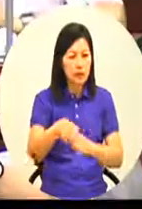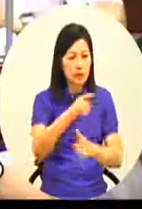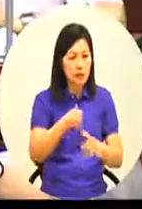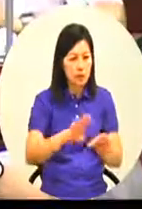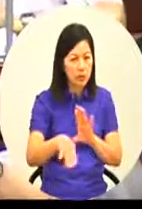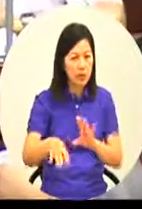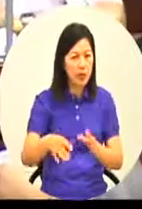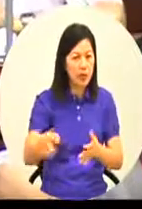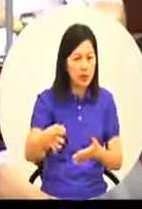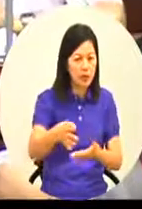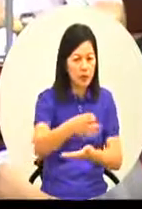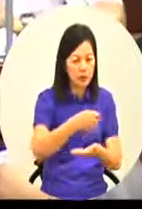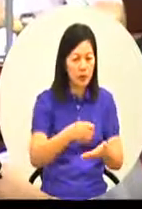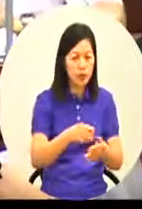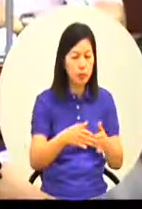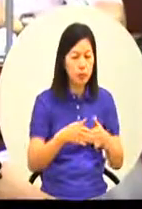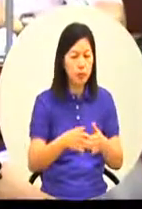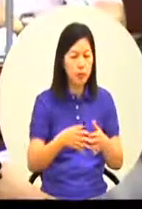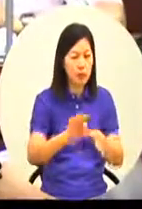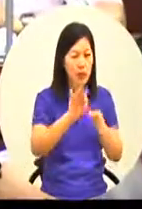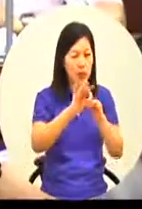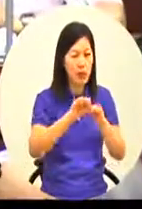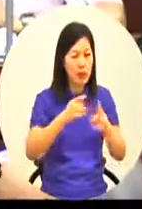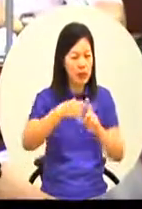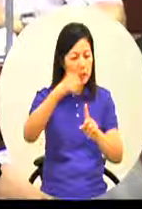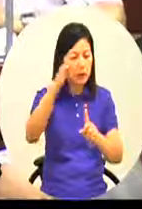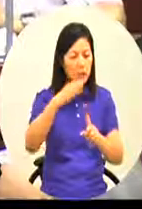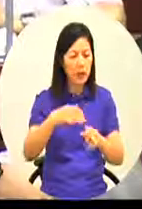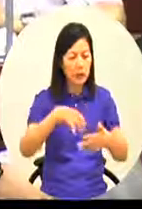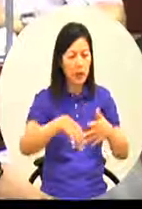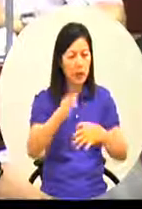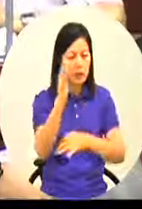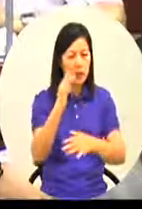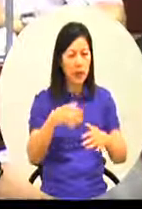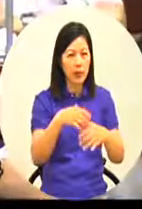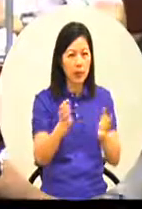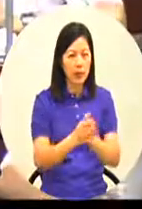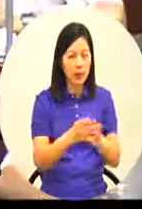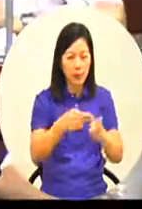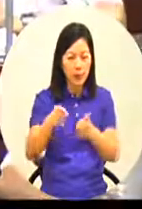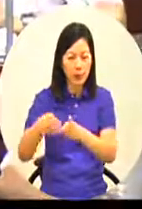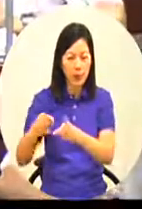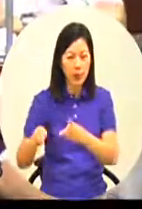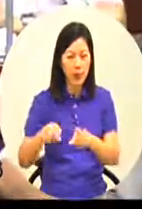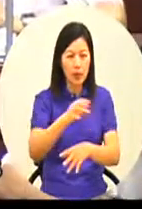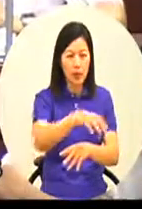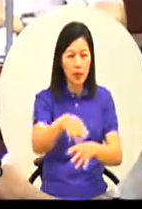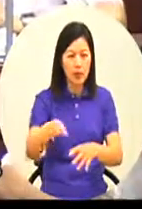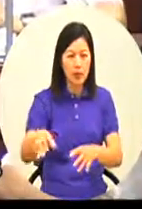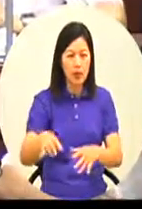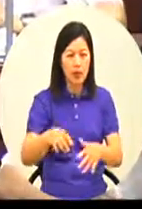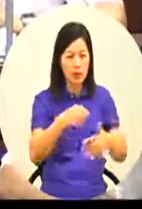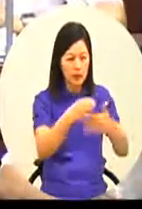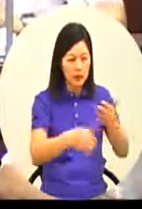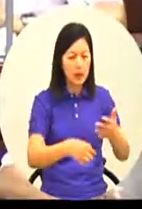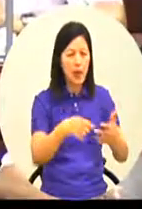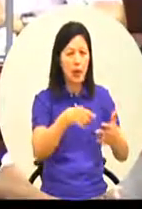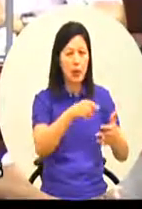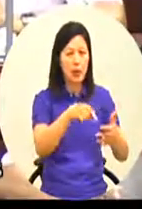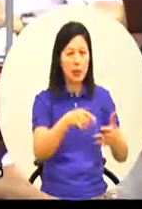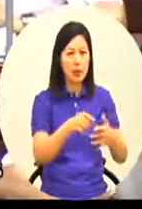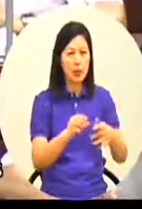高，主要也是因为内政部在去年的时候他有通函各个县市，这个条幅呢都不低